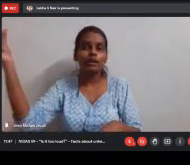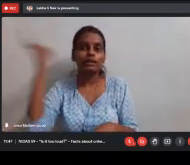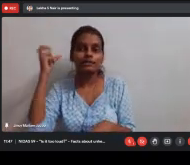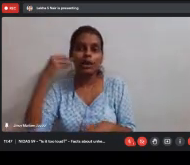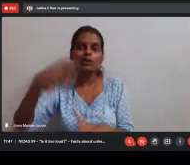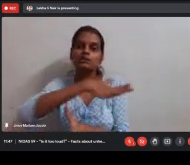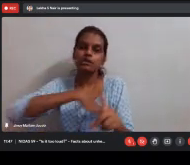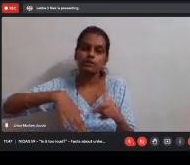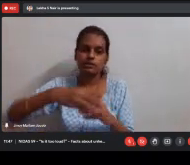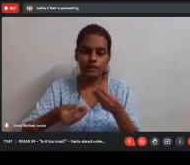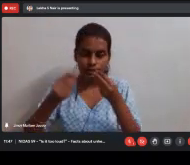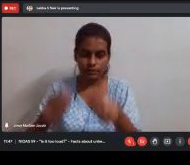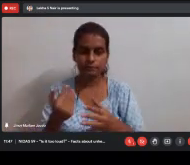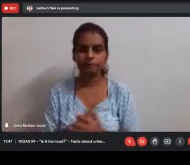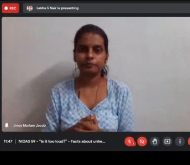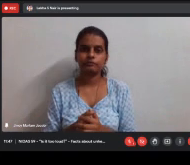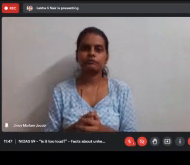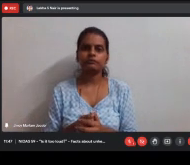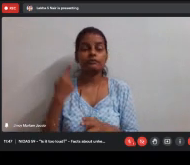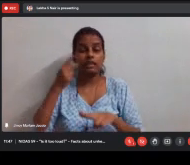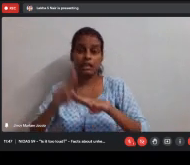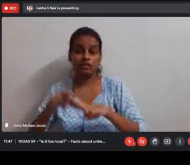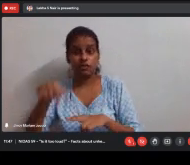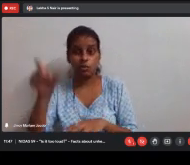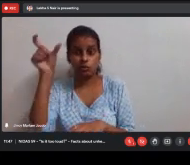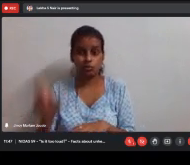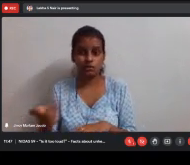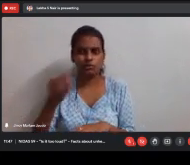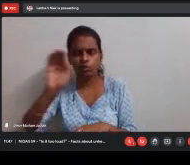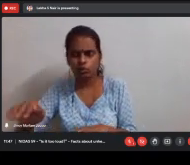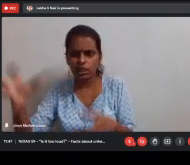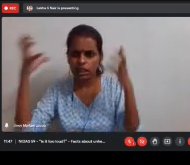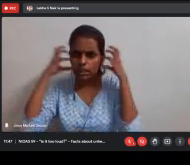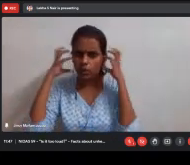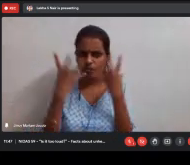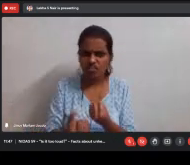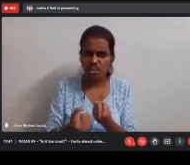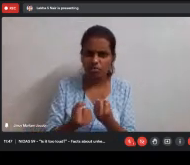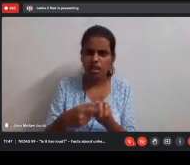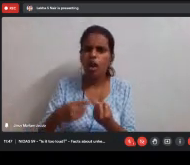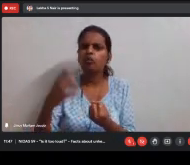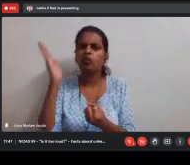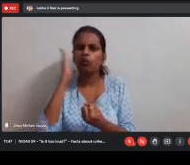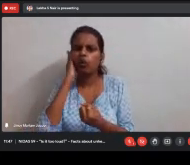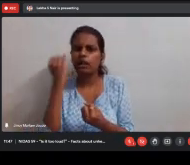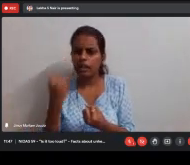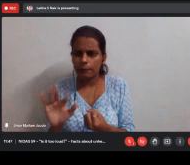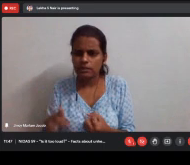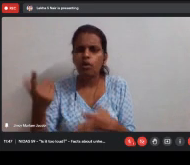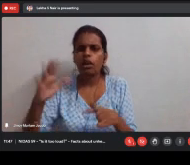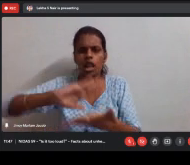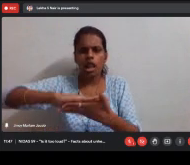അപ്പോ സറൗണ്ടിങ്സിലുള്ള നോയിസിനെ ആദ്യം ബാക്ക്ഗ്രൗണ്ട് കട്ട് ചെയ്യുക. കുട്ടിക്ക് സാഹചര്യം ഉണ്ടാക്കി കൊടുക്കുക, അതായത്